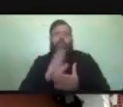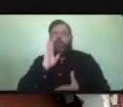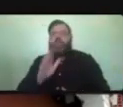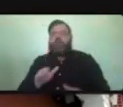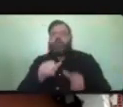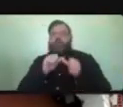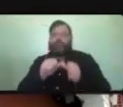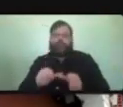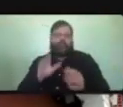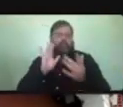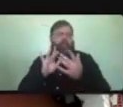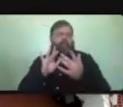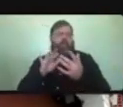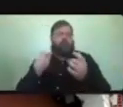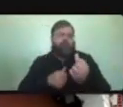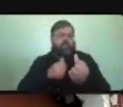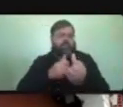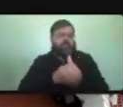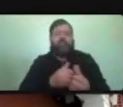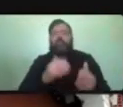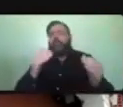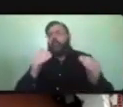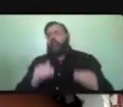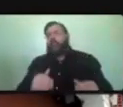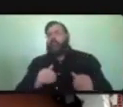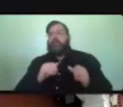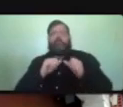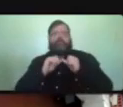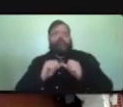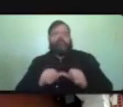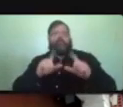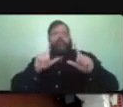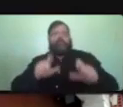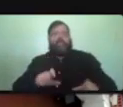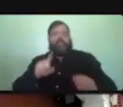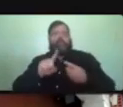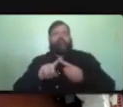Tutaendelea kuwasilisha manesi na wauguzi katika shule zetu.